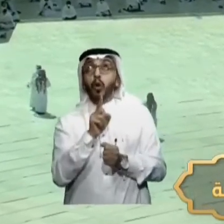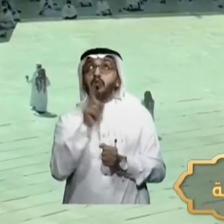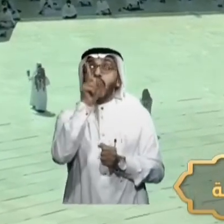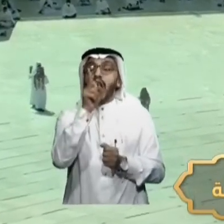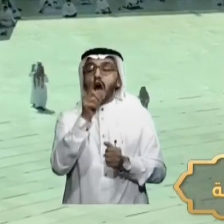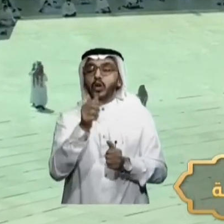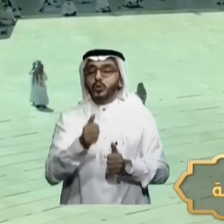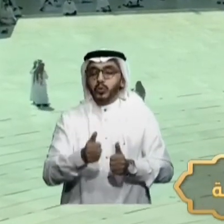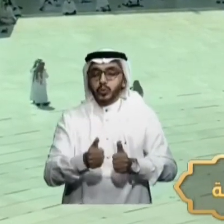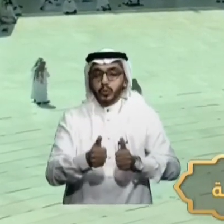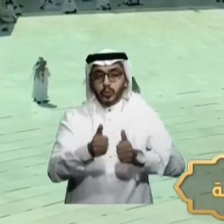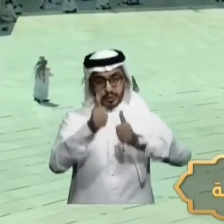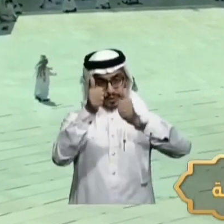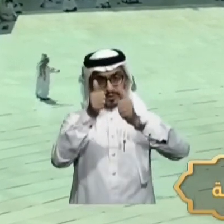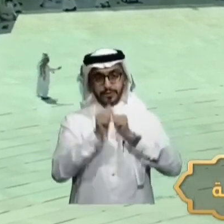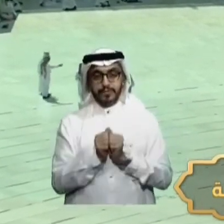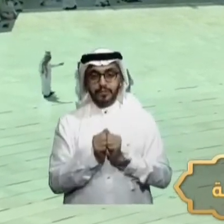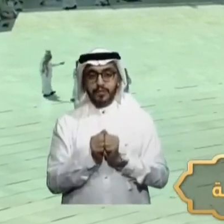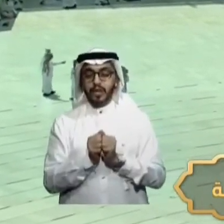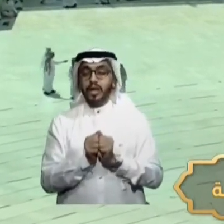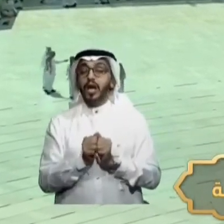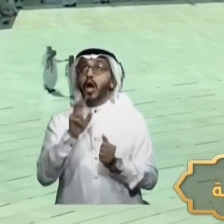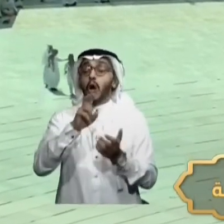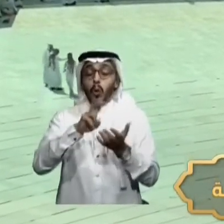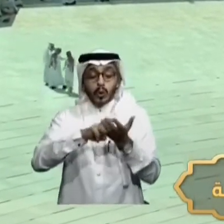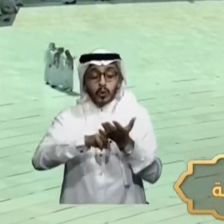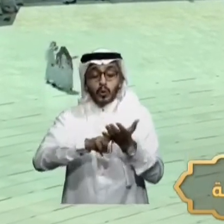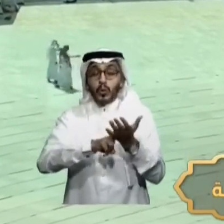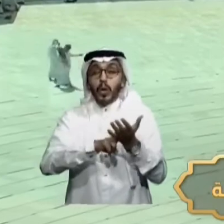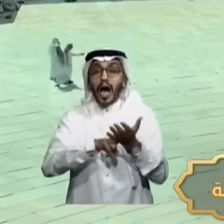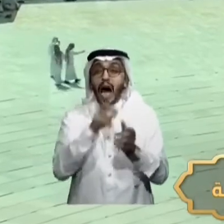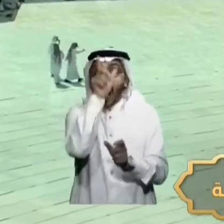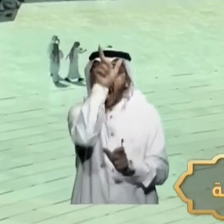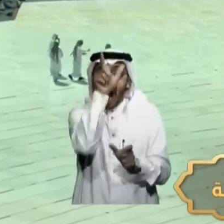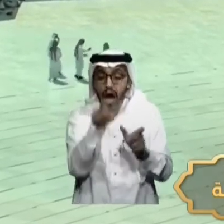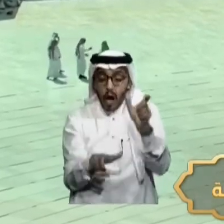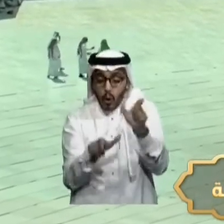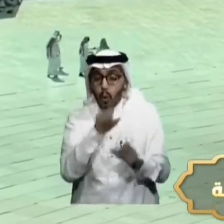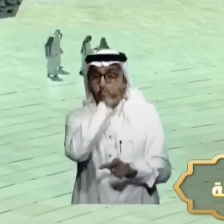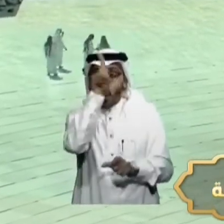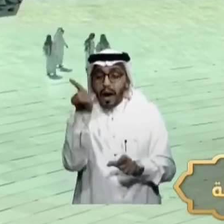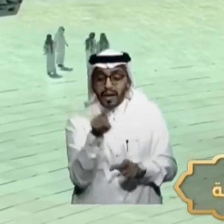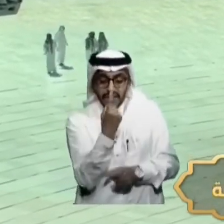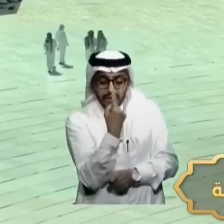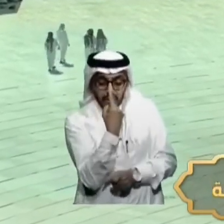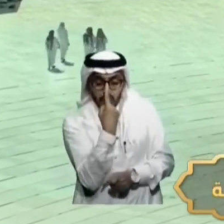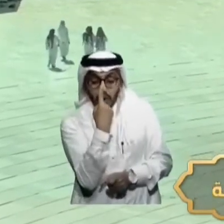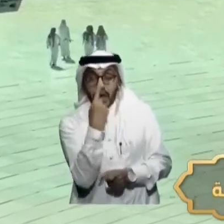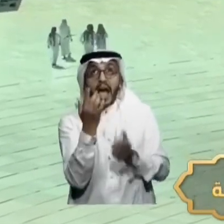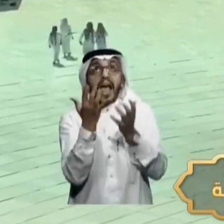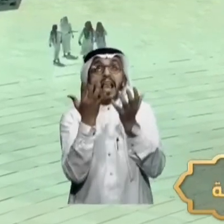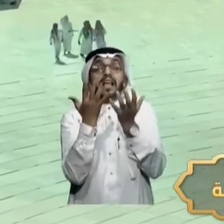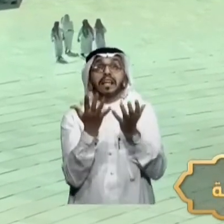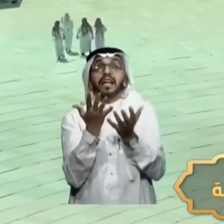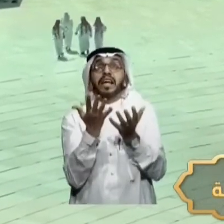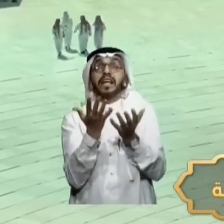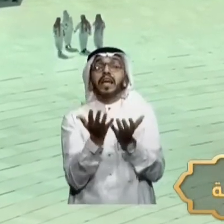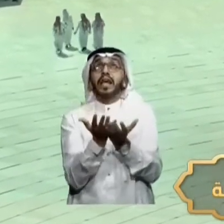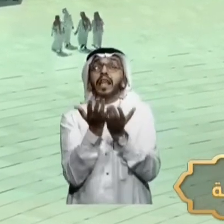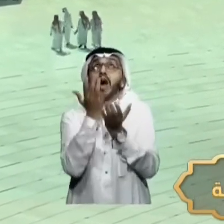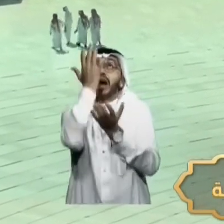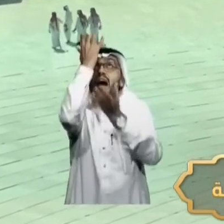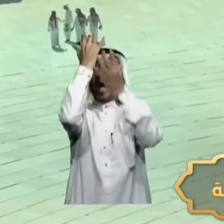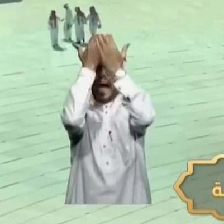هم الفائزون. وإذا اتَّقَى الله امرؤٌ وأطاعَه فيداه بين